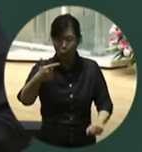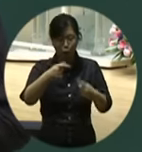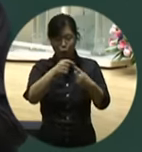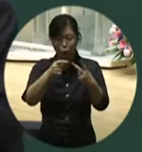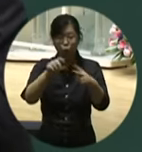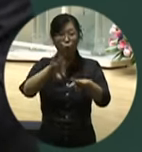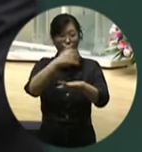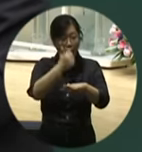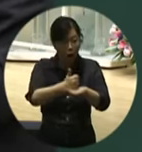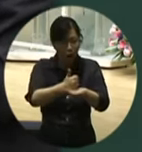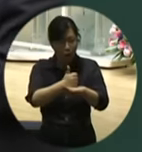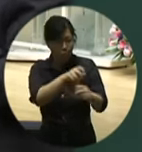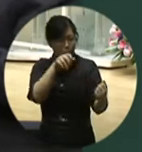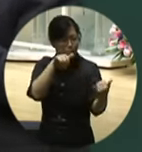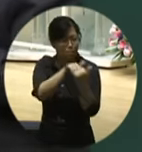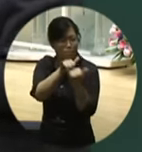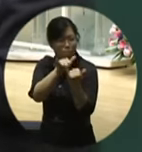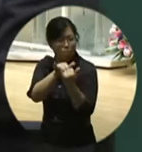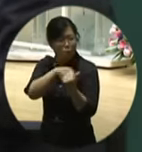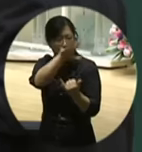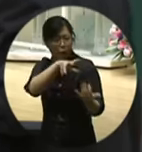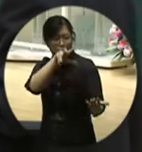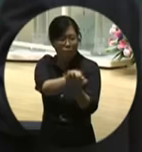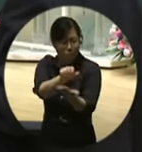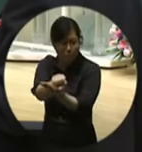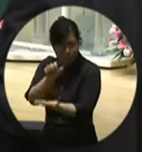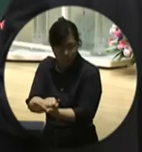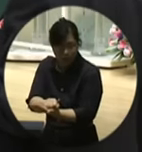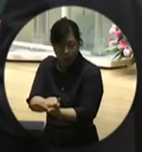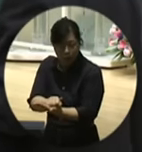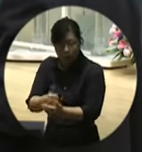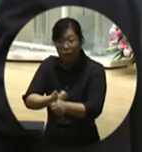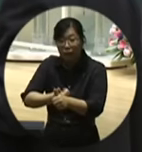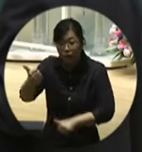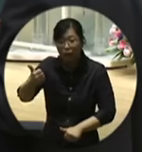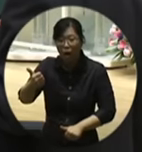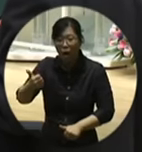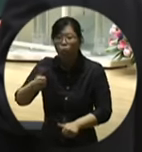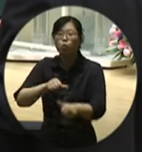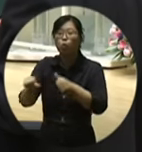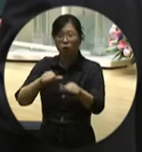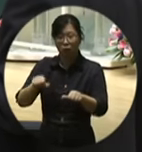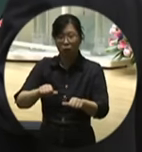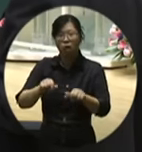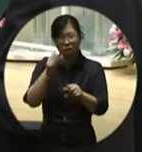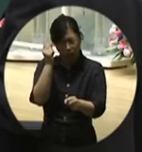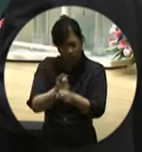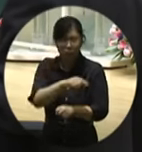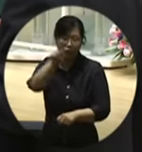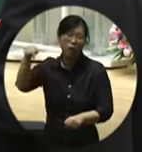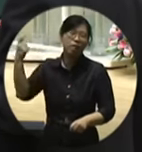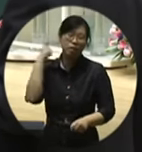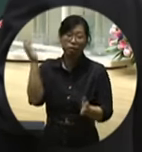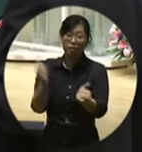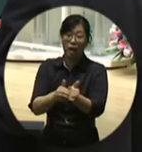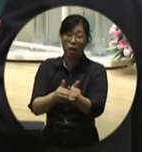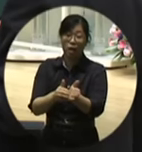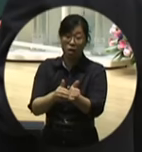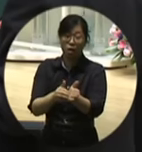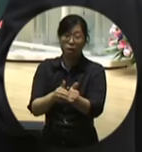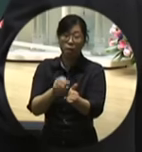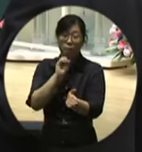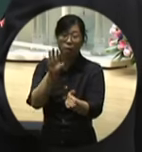일을 우리가 들었습니다. We have heard how the Lord dried up the water of the Red Sea for you when you came out of Egypt, and what you did to Sihon and Og, the two kings of the Amorites east